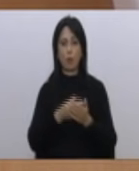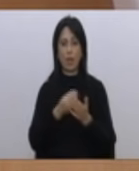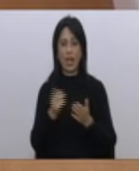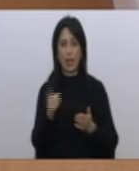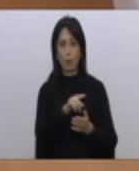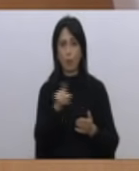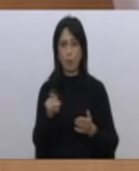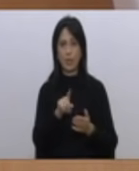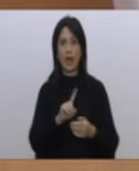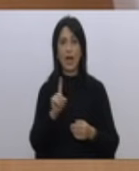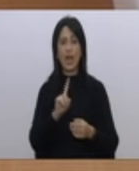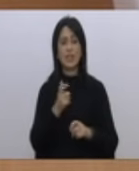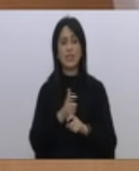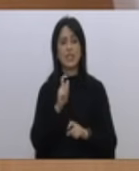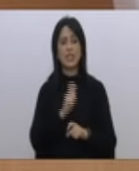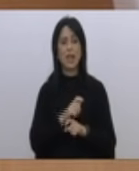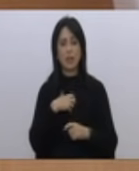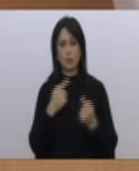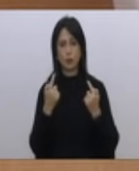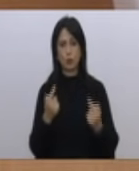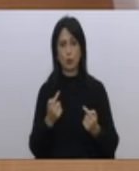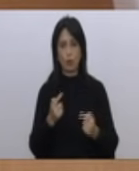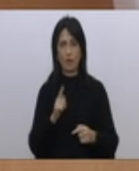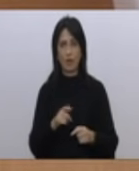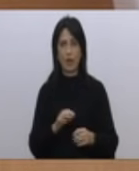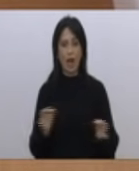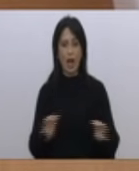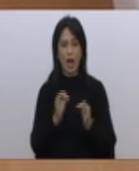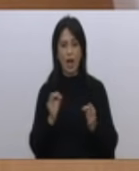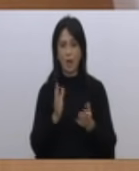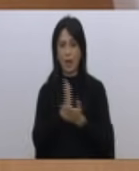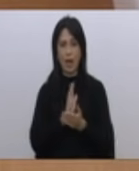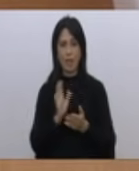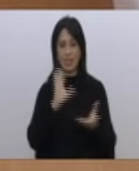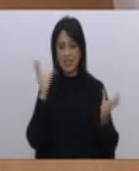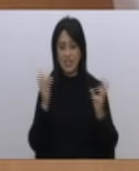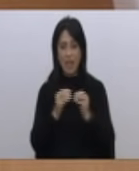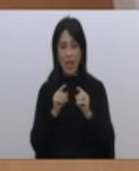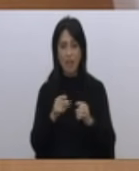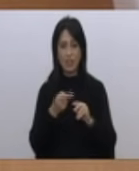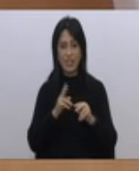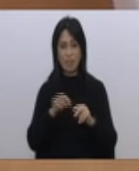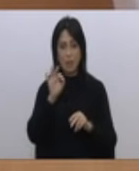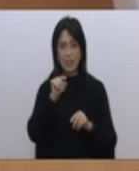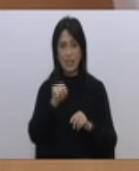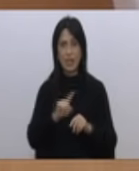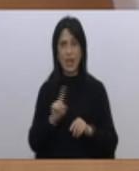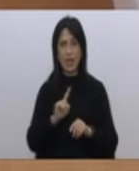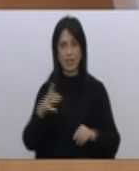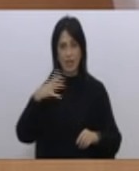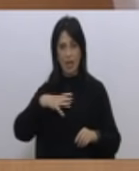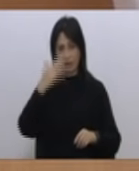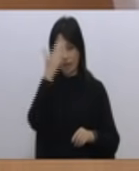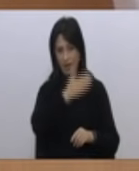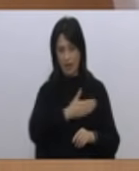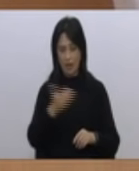ღირებულებებთან და რაც ძალიან მნიშვნელოვანია, არაფერი არ აქვს საერთო იმასთან, რასაც ქართველ